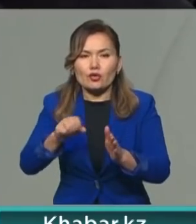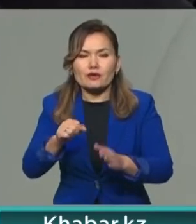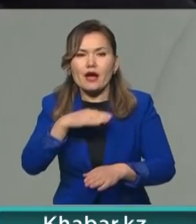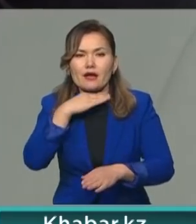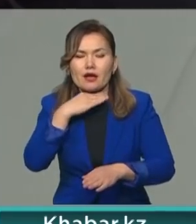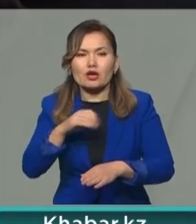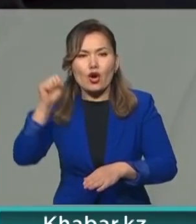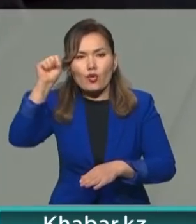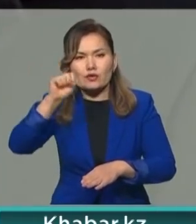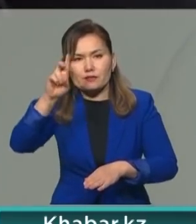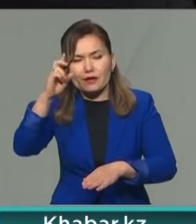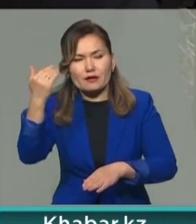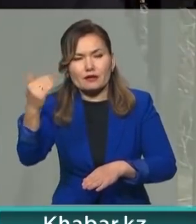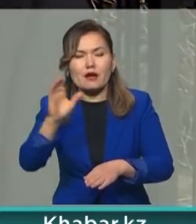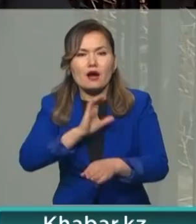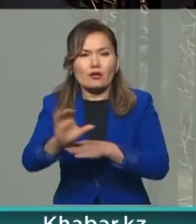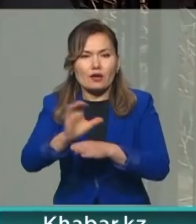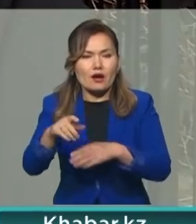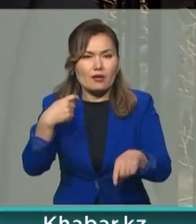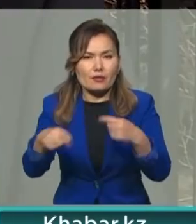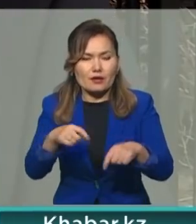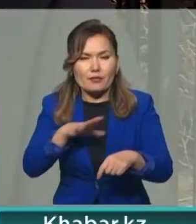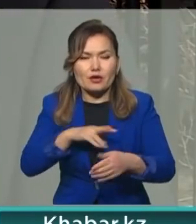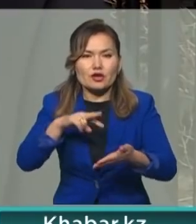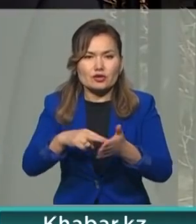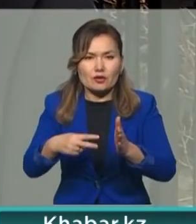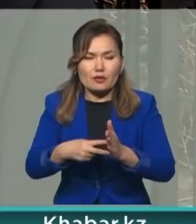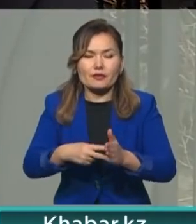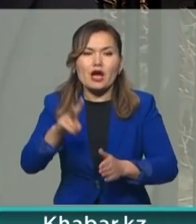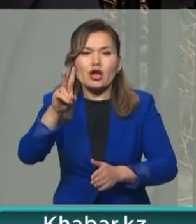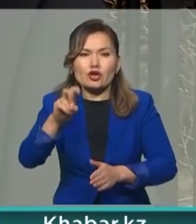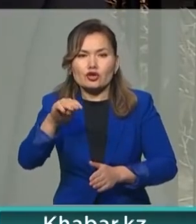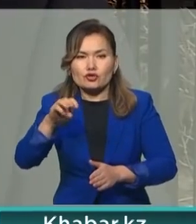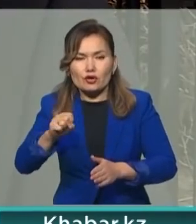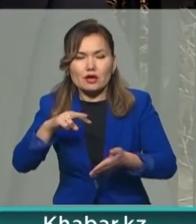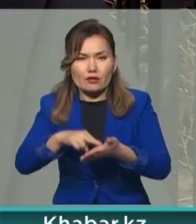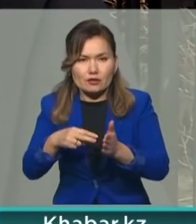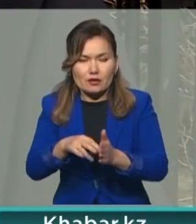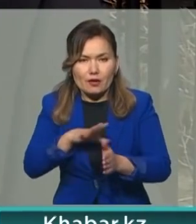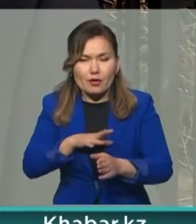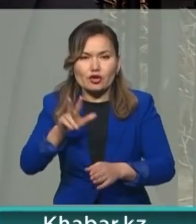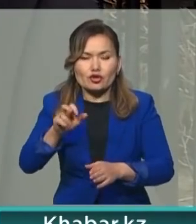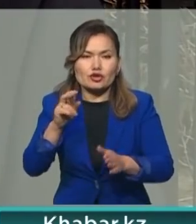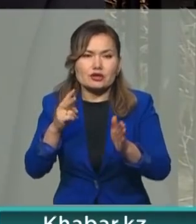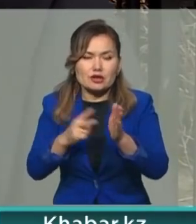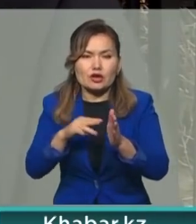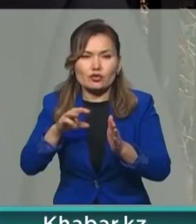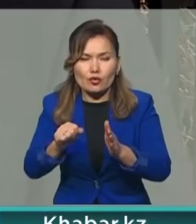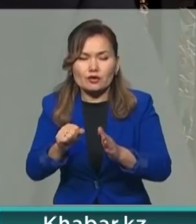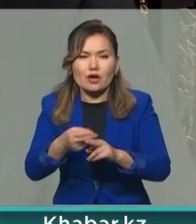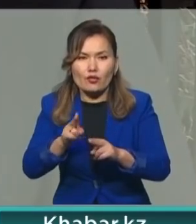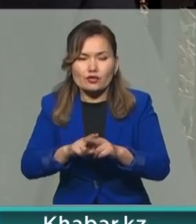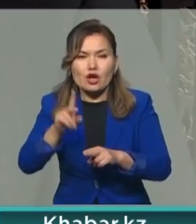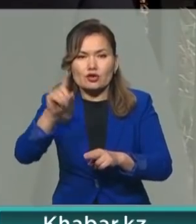Өзбекстан Республикасына экспортталды. Жоспарымыз былтыр 200 тонна болса, 307 тонна орындалып, 153% орындағанбыз былтыр ет